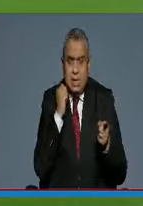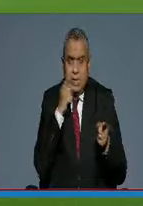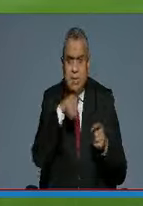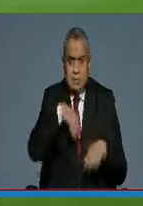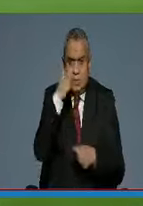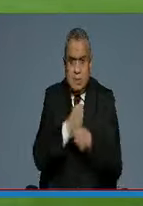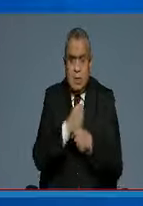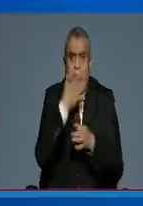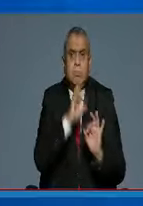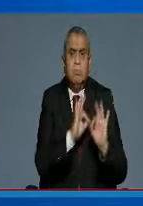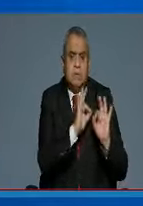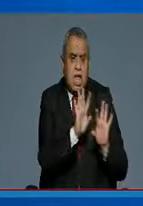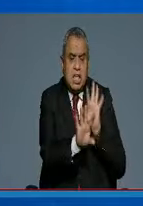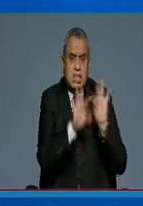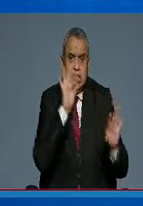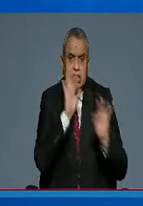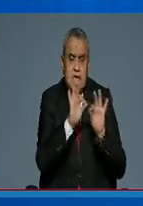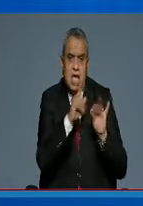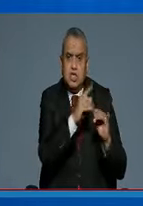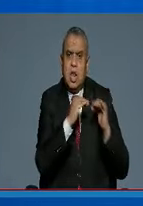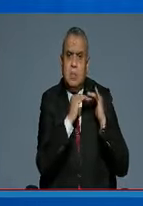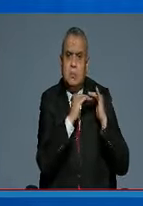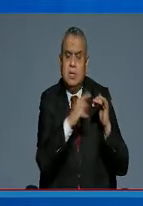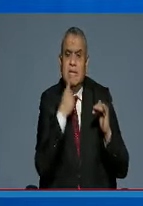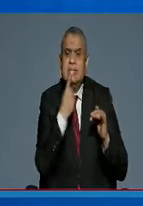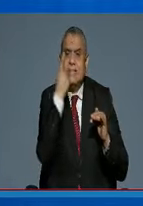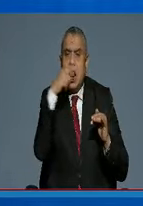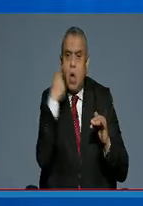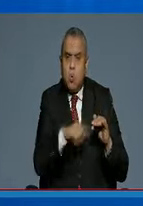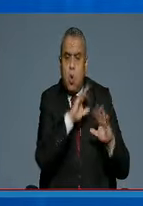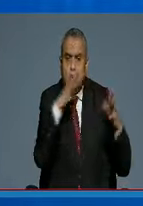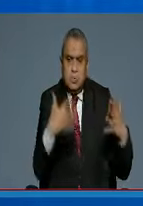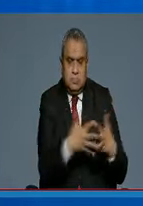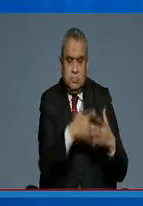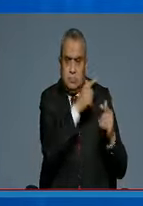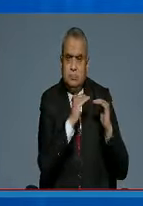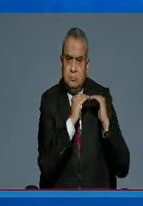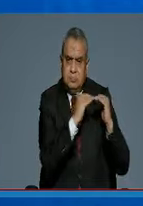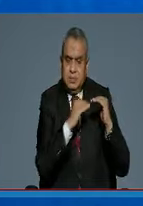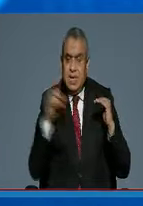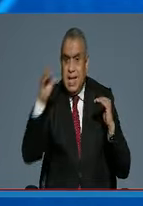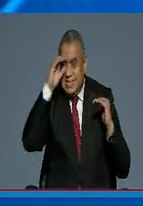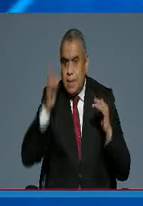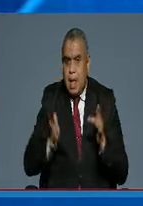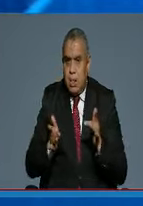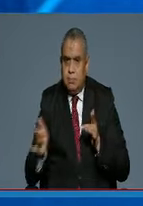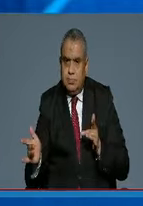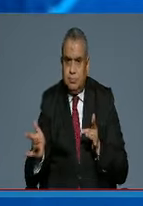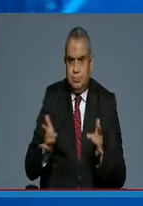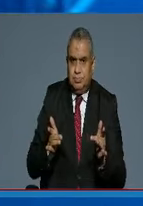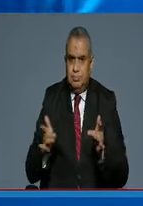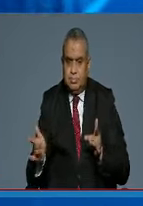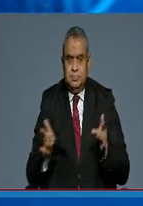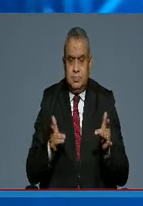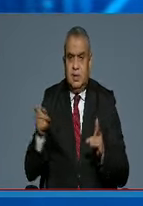في التشكيل وعنده جهاز فني مستقر بقاله سنه ونص يعني ظروفه مستقره عن الزمالك فالاهي